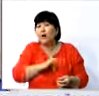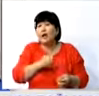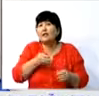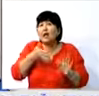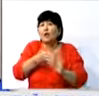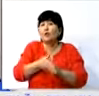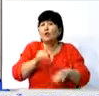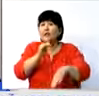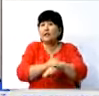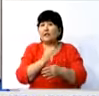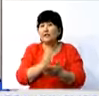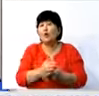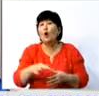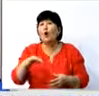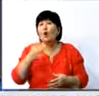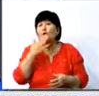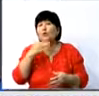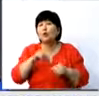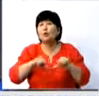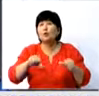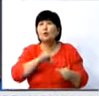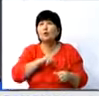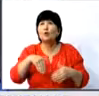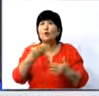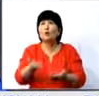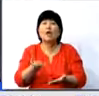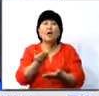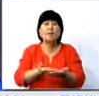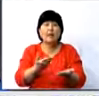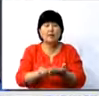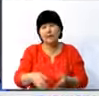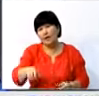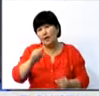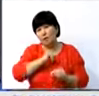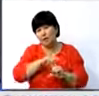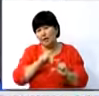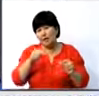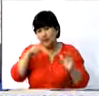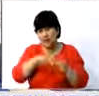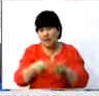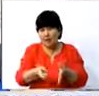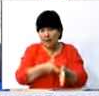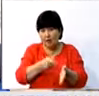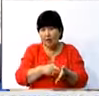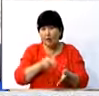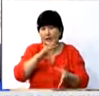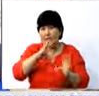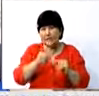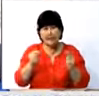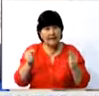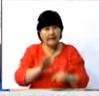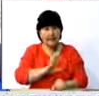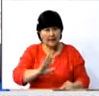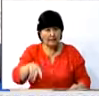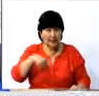деректері кездескен. Ұлттық бюро қызметкерлері өздеріне ұсынылған мәліметтер мен аталған мекемелердің ішкі талдау нәтижелеріне сәйкес келмейтінін